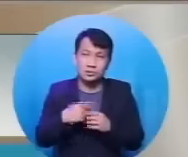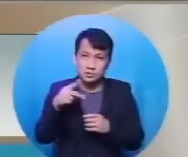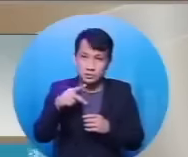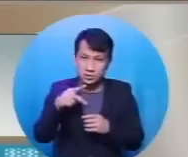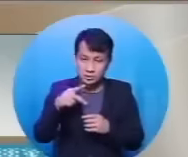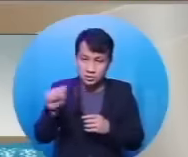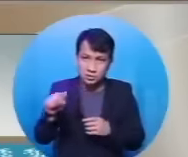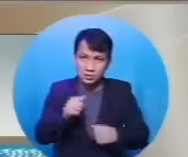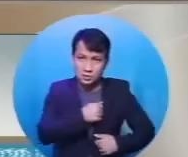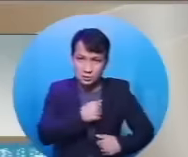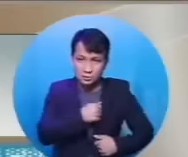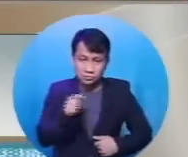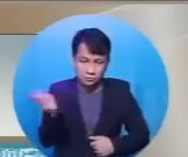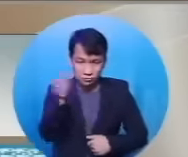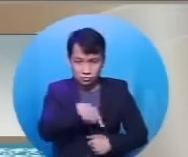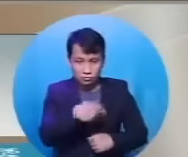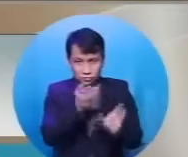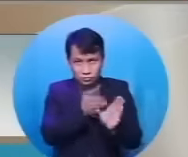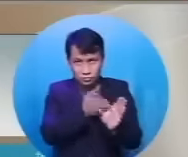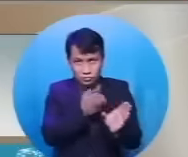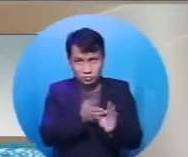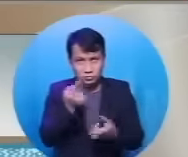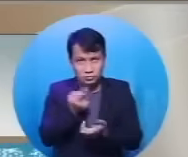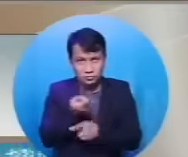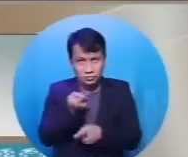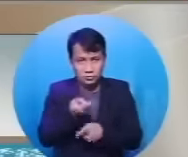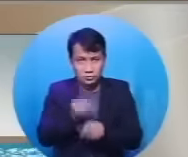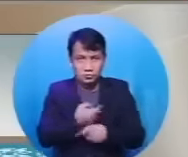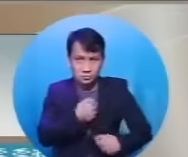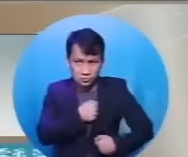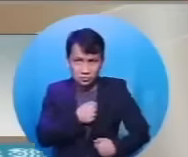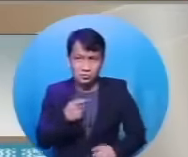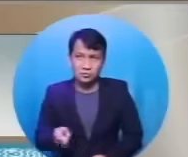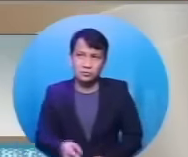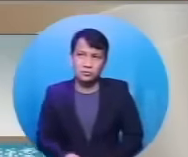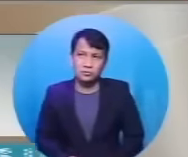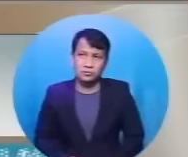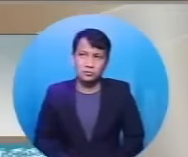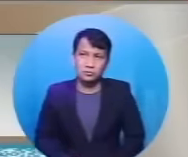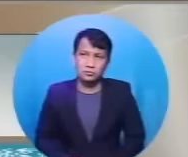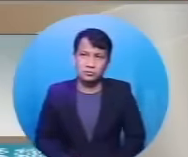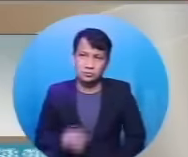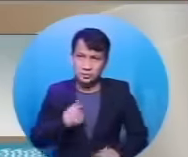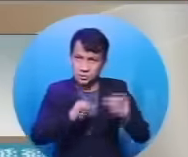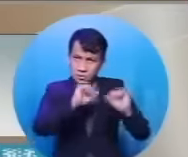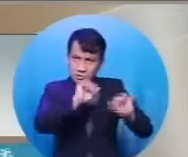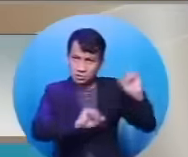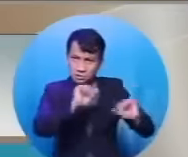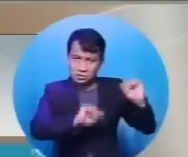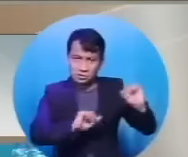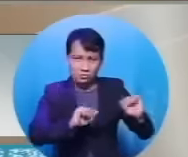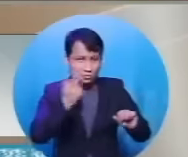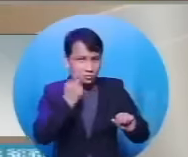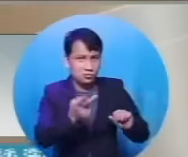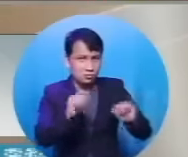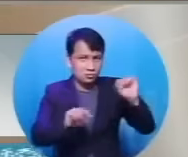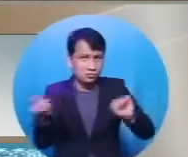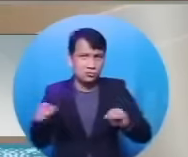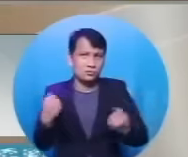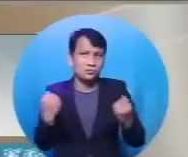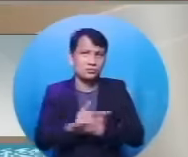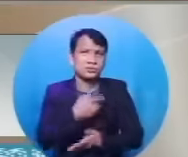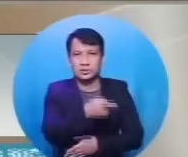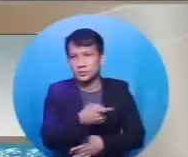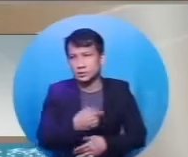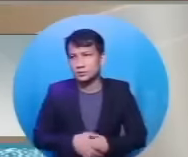test neuro test kung ikaw ba karapatdapat maging sundalo hindi sir para sa akin assessment ko pagdating po sa engkwentro iwan mo yung mga kasama mo dahil duwag